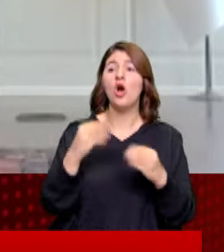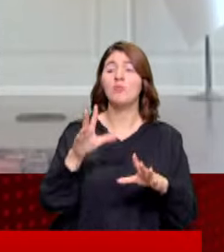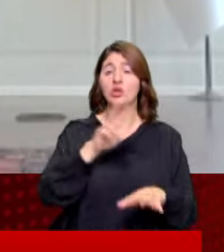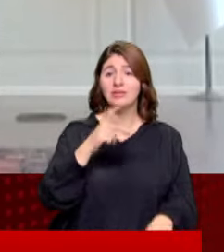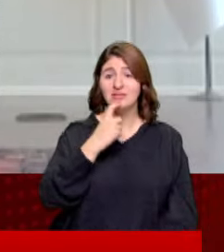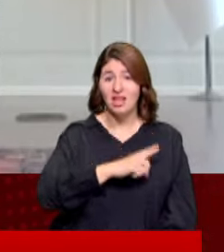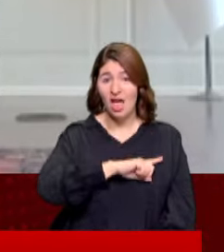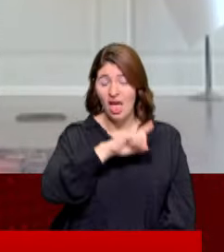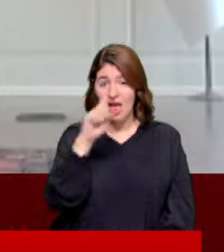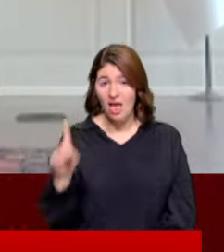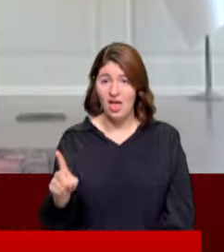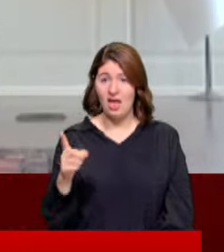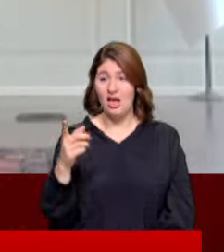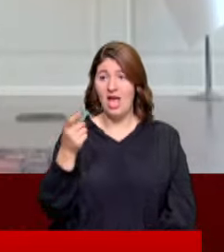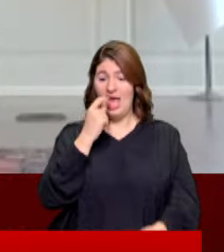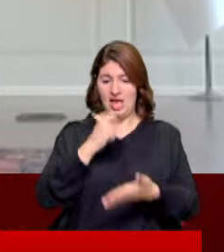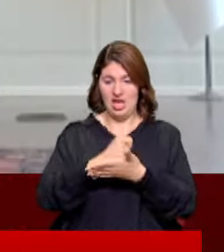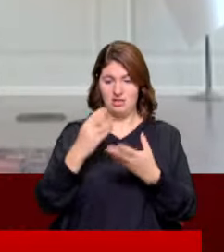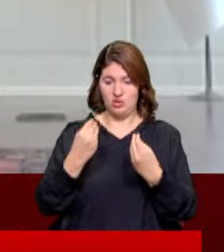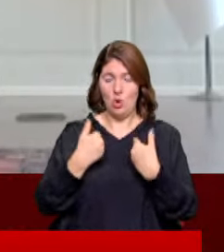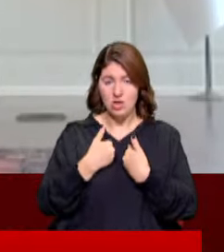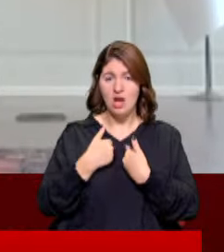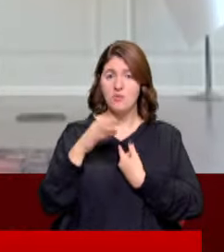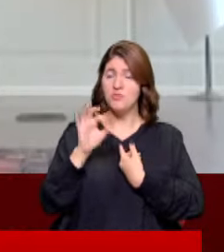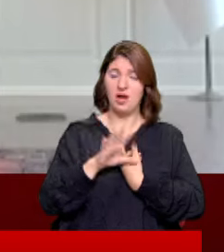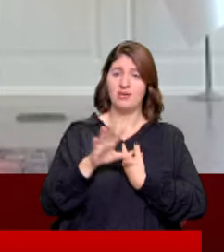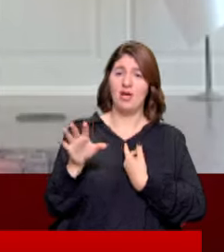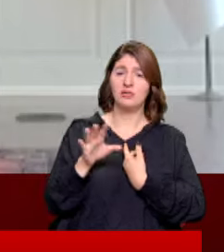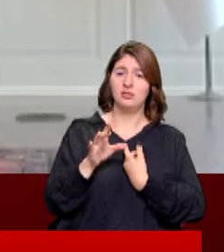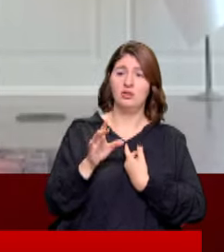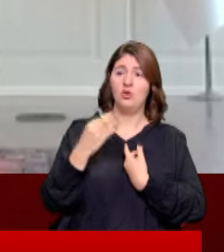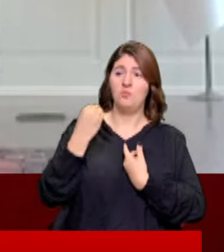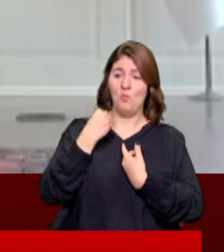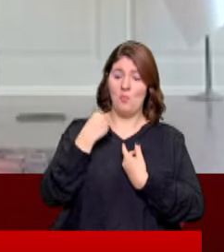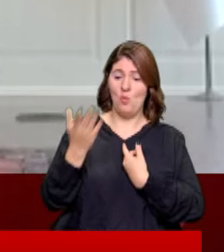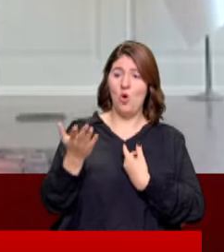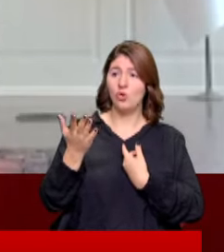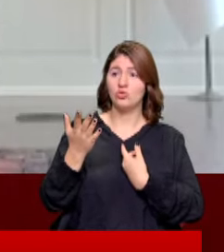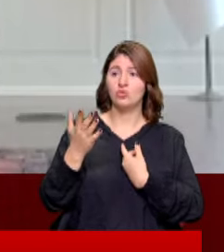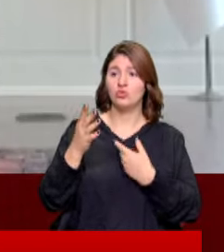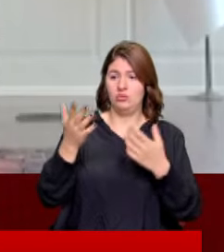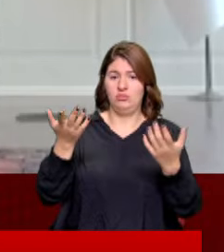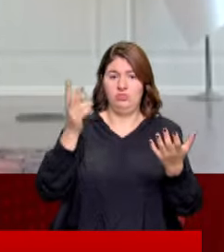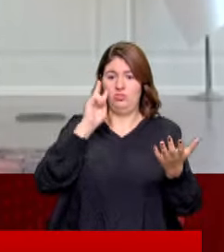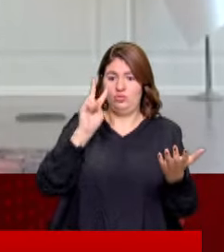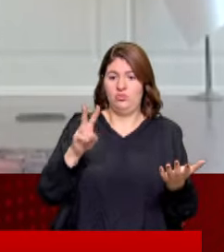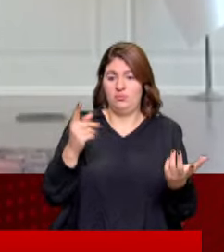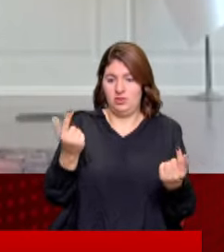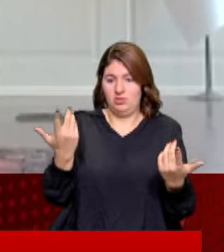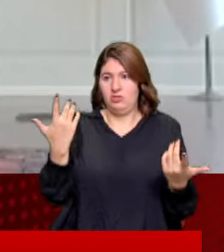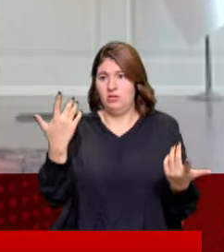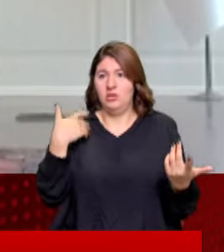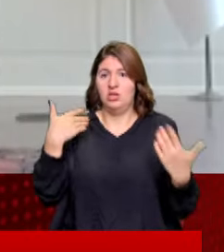30 yıllık bir eczacı olarak bu kadar borcu kucağımızda bulunca evet biraz